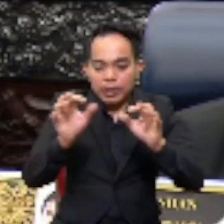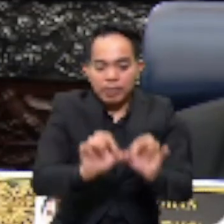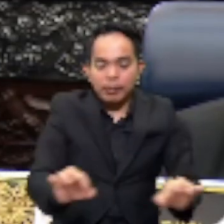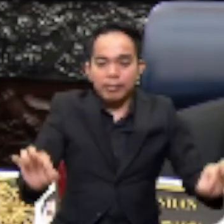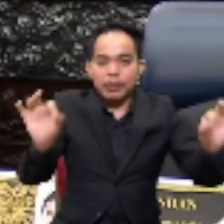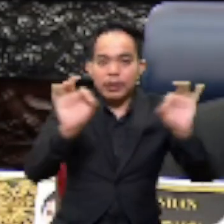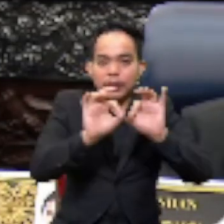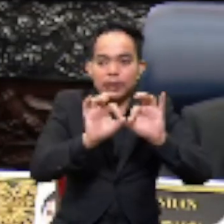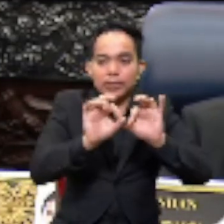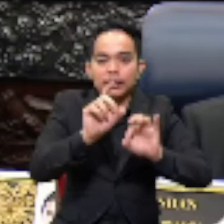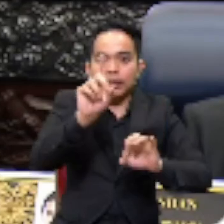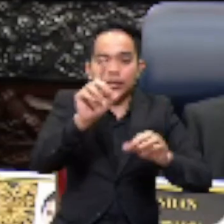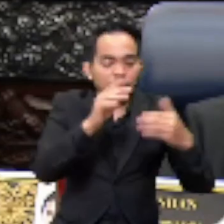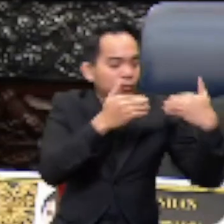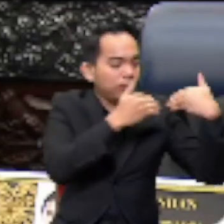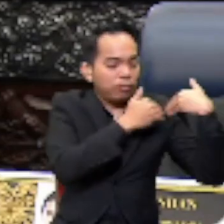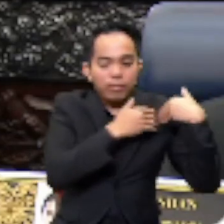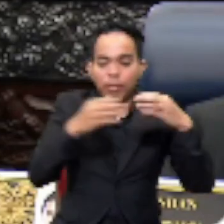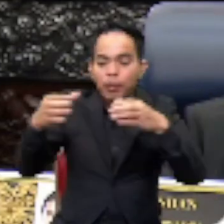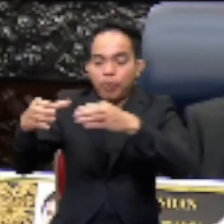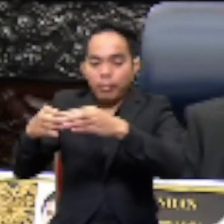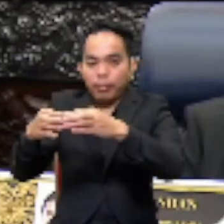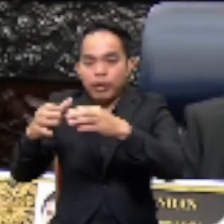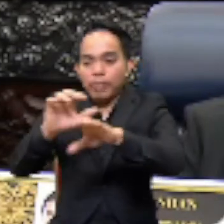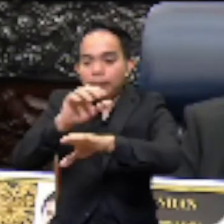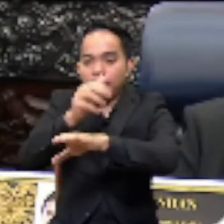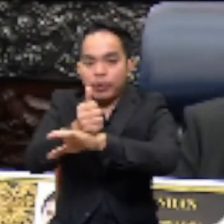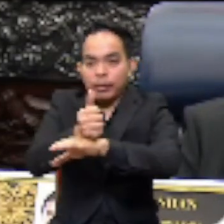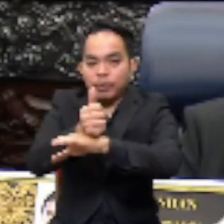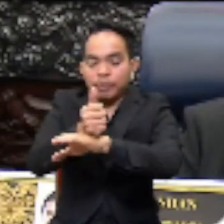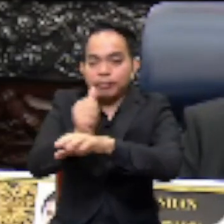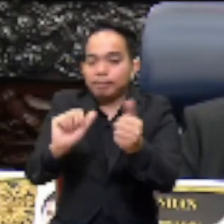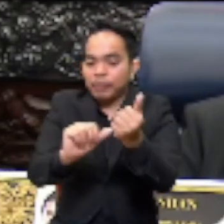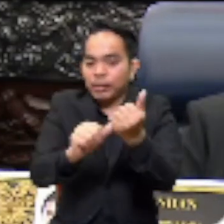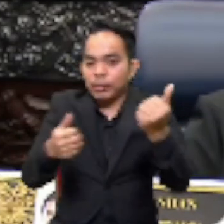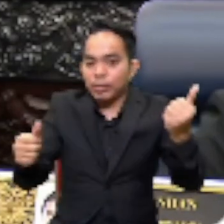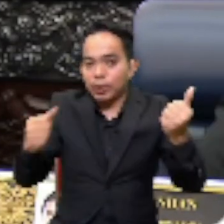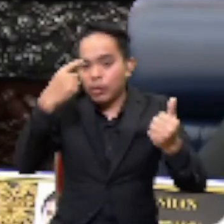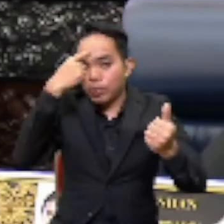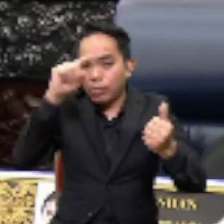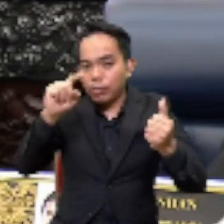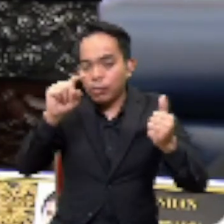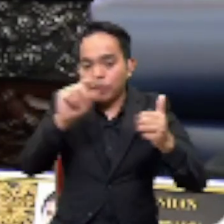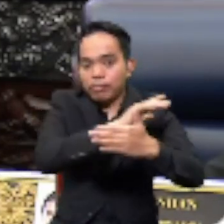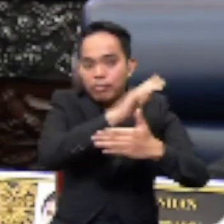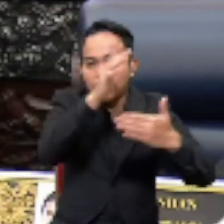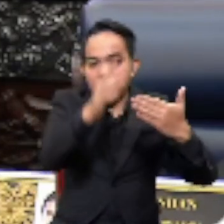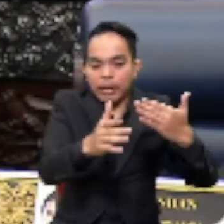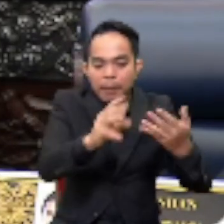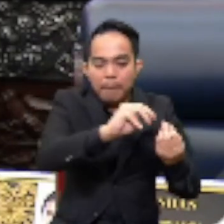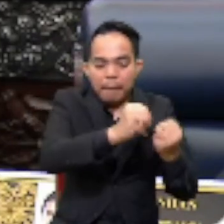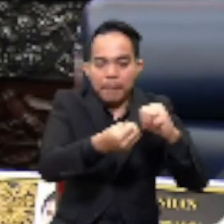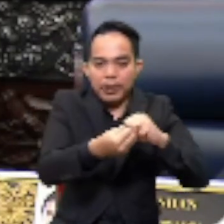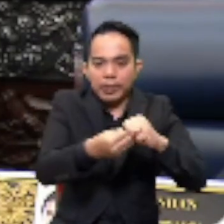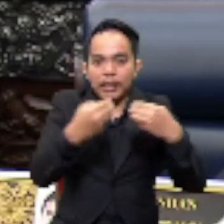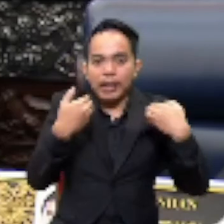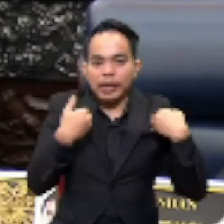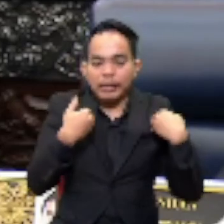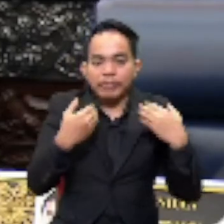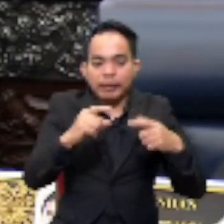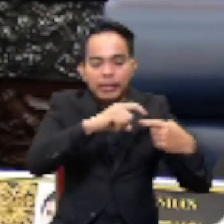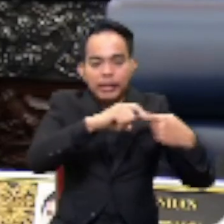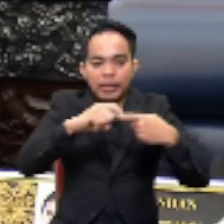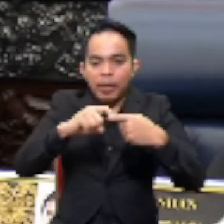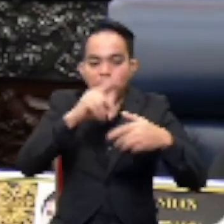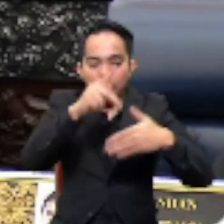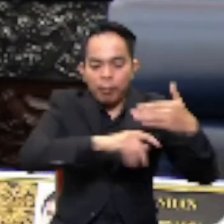pemilik satu jawatankuasa mediasi dicadangkan untuk ditubuhkan bagi menyelesaikan masalah-masalah yang berkaitan dengan projek